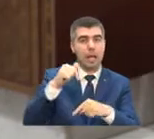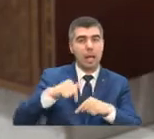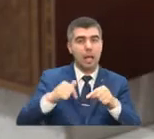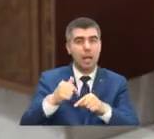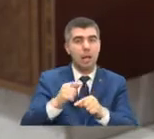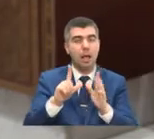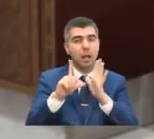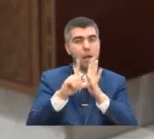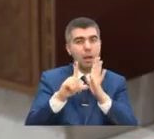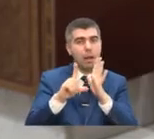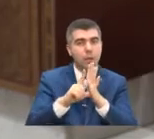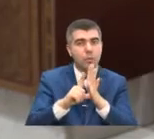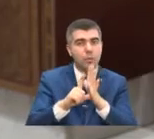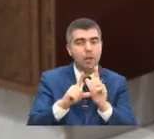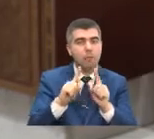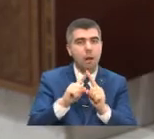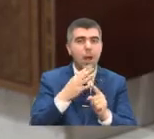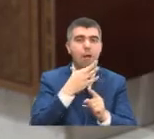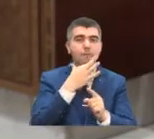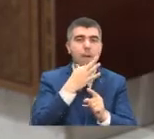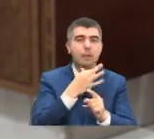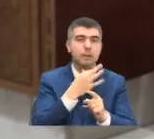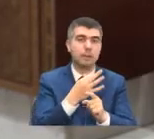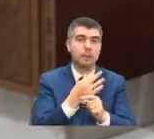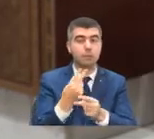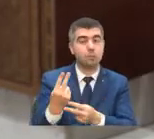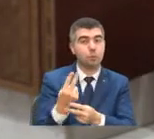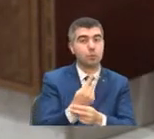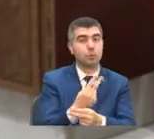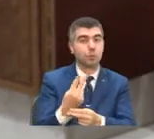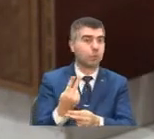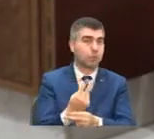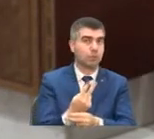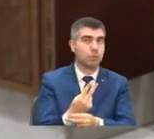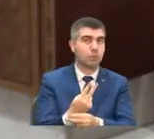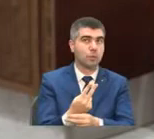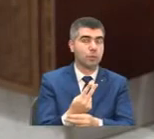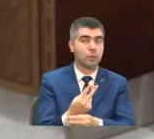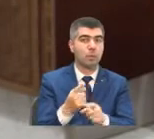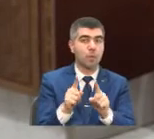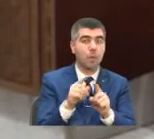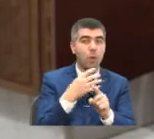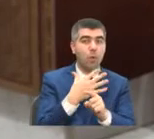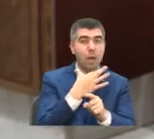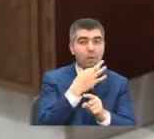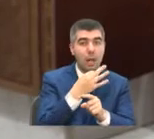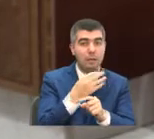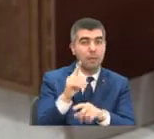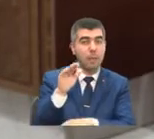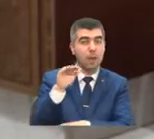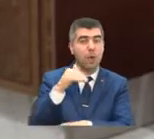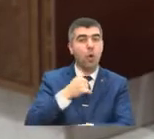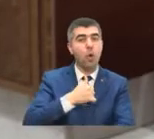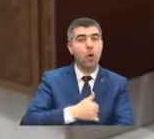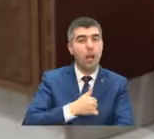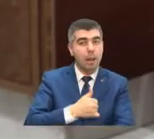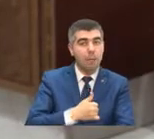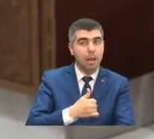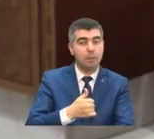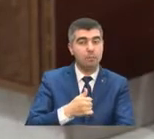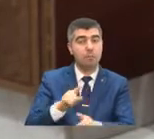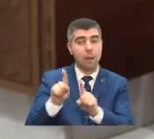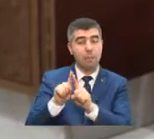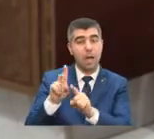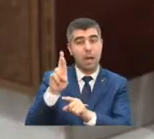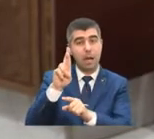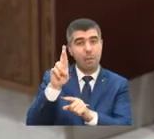المبدأ ديال الليونة، ولكن الليونة في قلمي ماشي هي الليونة في الرباط ولا في